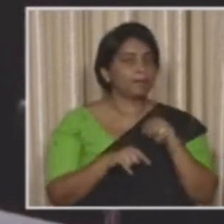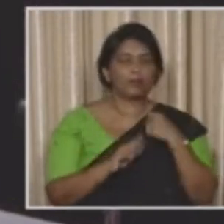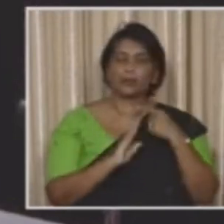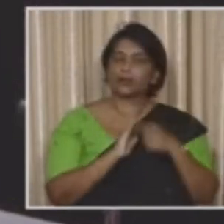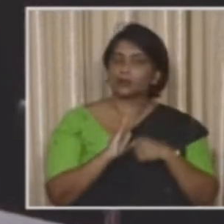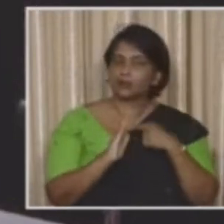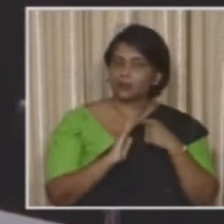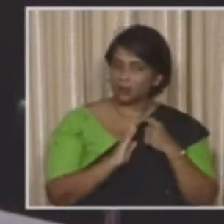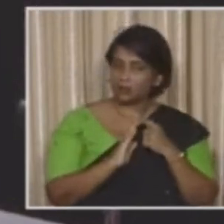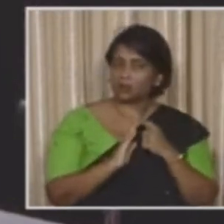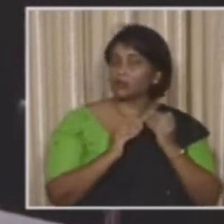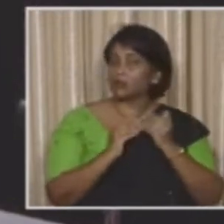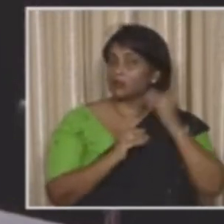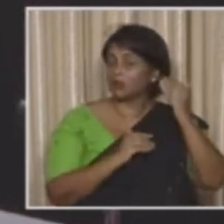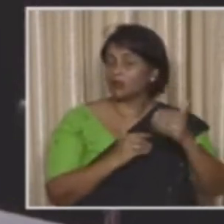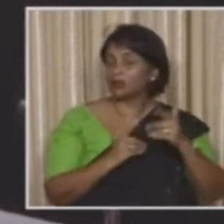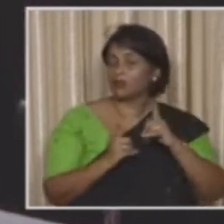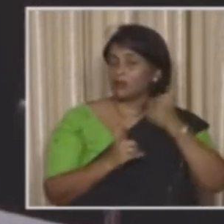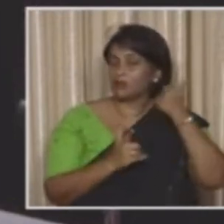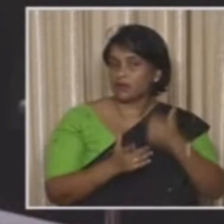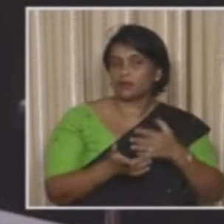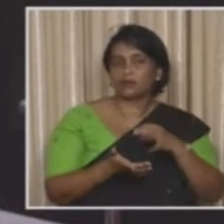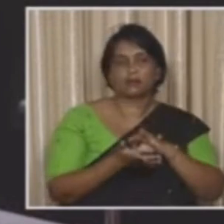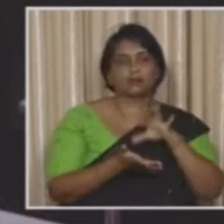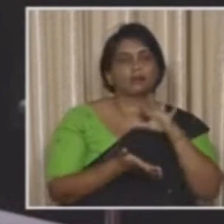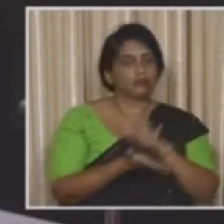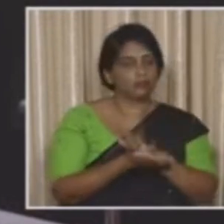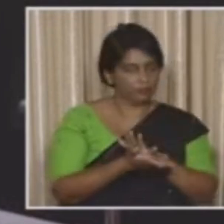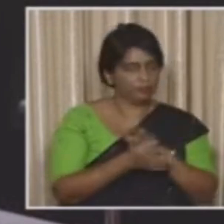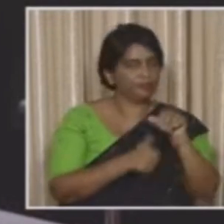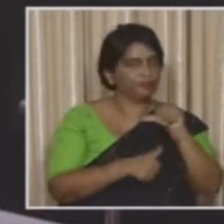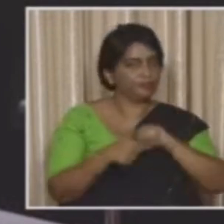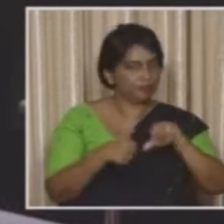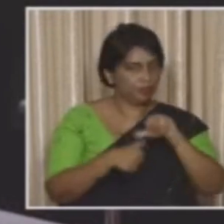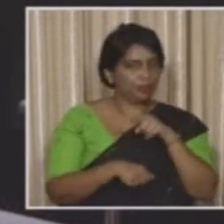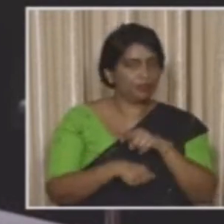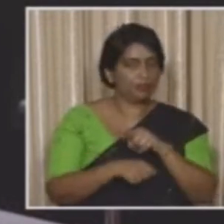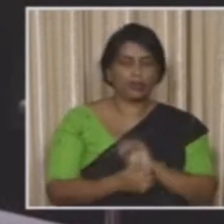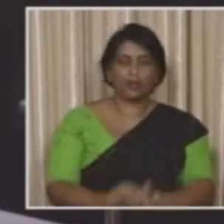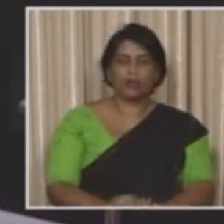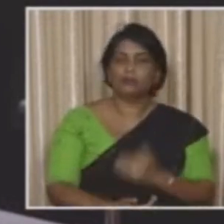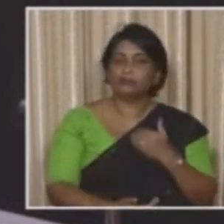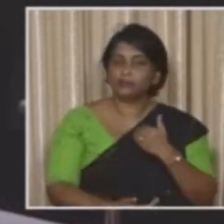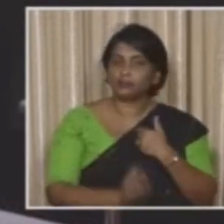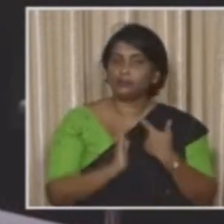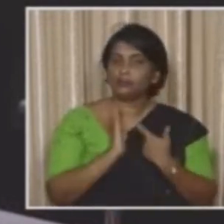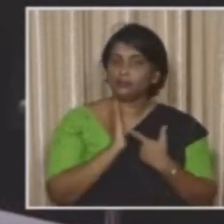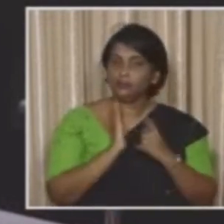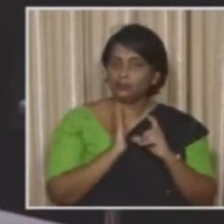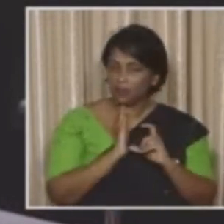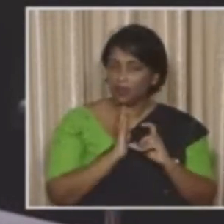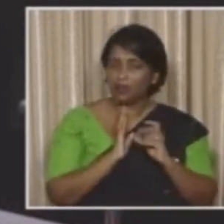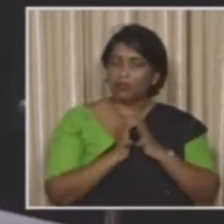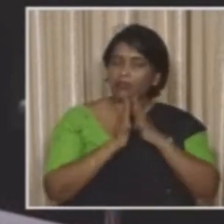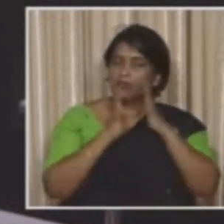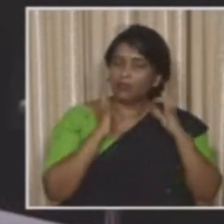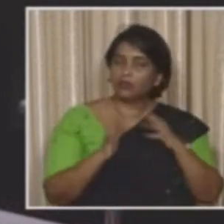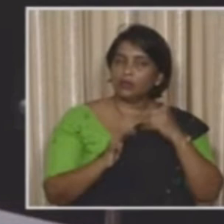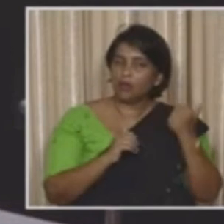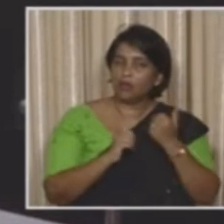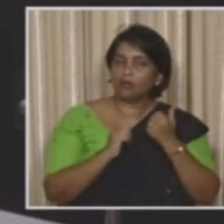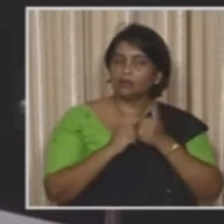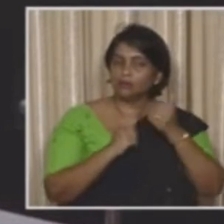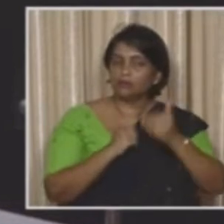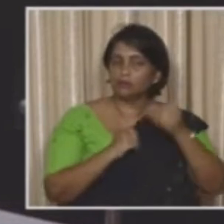රටේ අනාගතේ තීන්දුව කරන ආයතන. අපි තාක්ෂණය කොච්චර අලුත් පියවරයන්ට